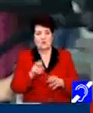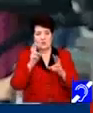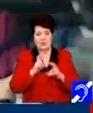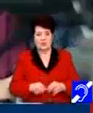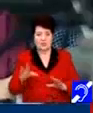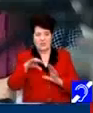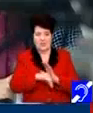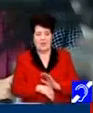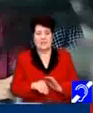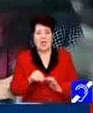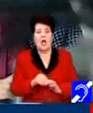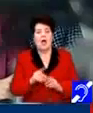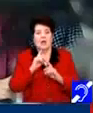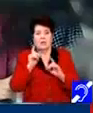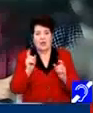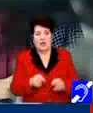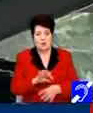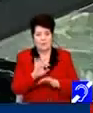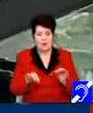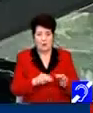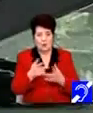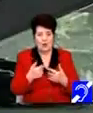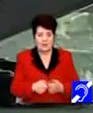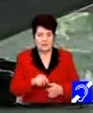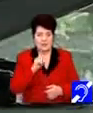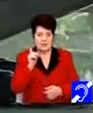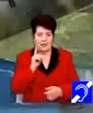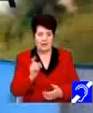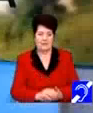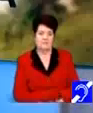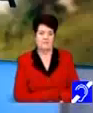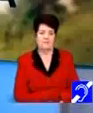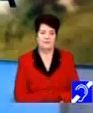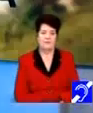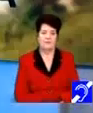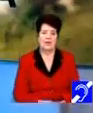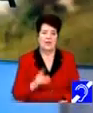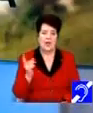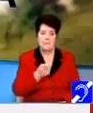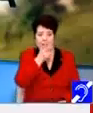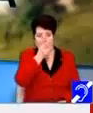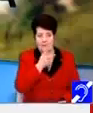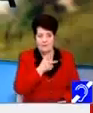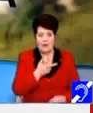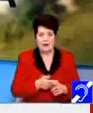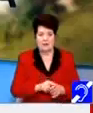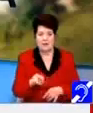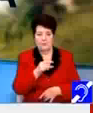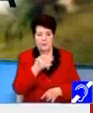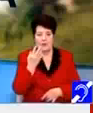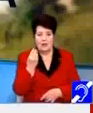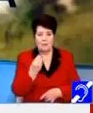cadrul programului de granturi 2017 pentru organizațiile de tineret. În primele 3 luni ale anului, în